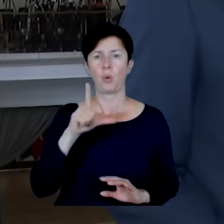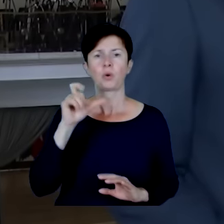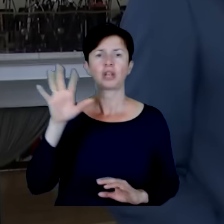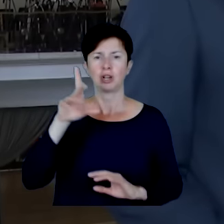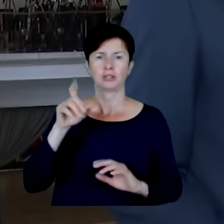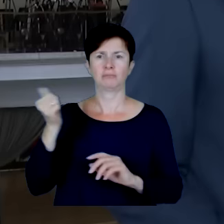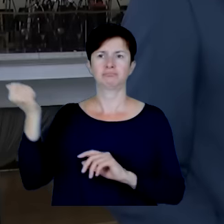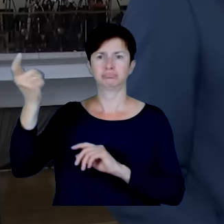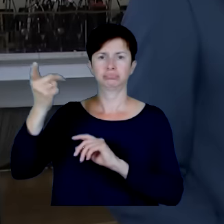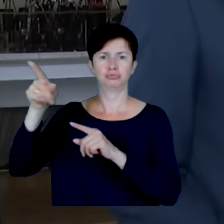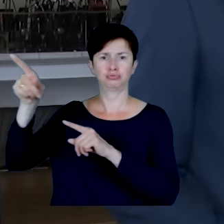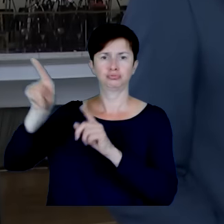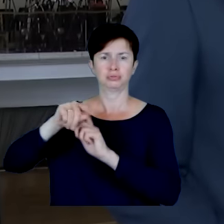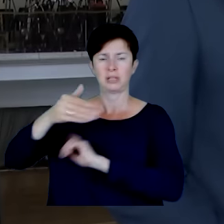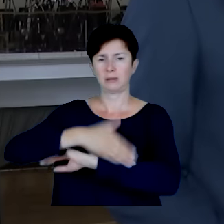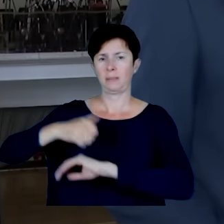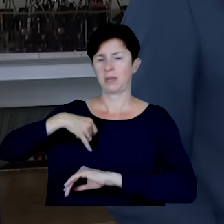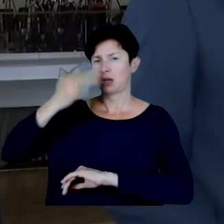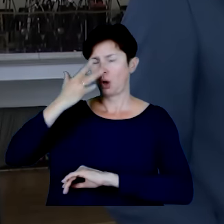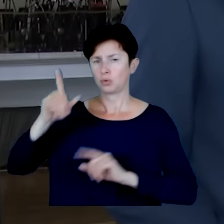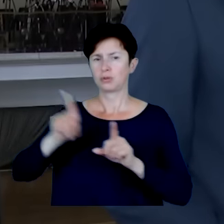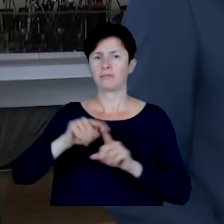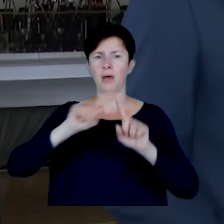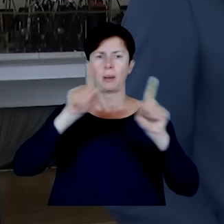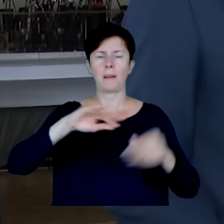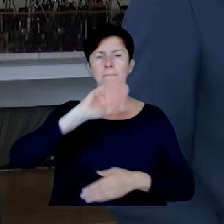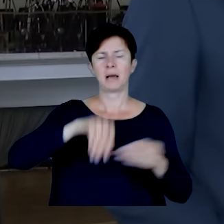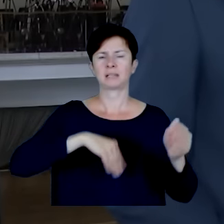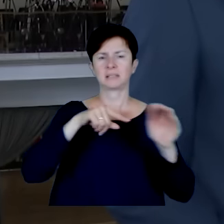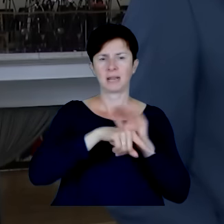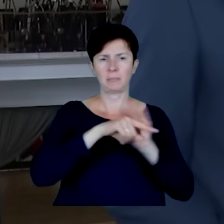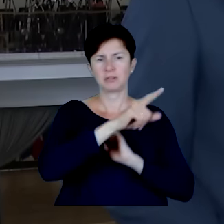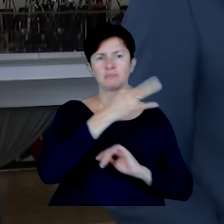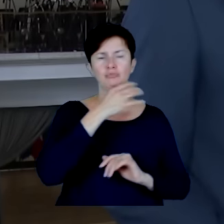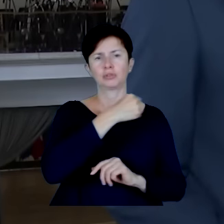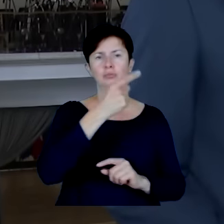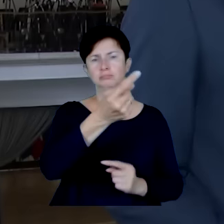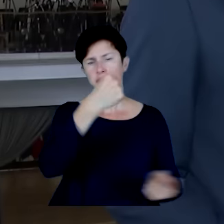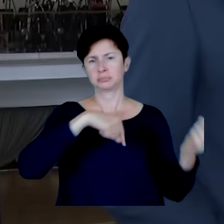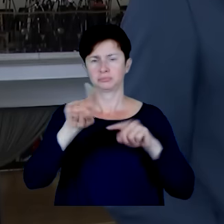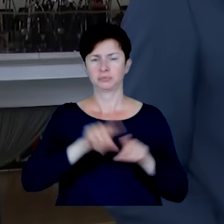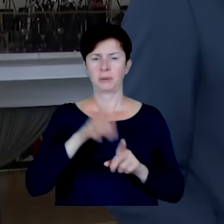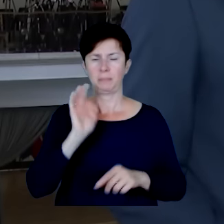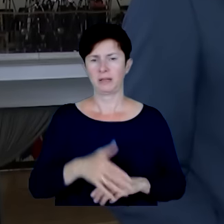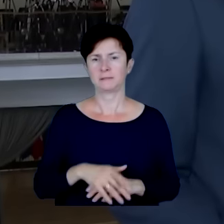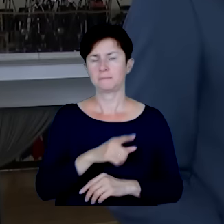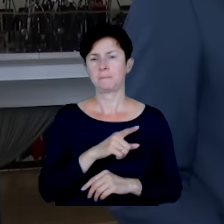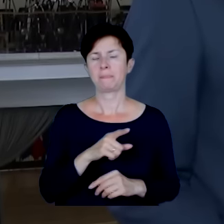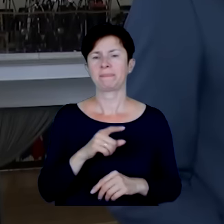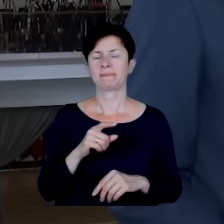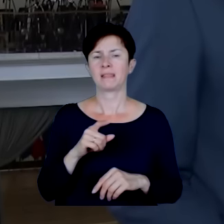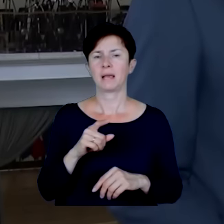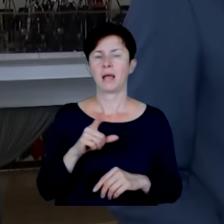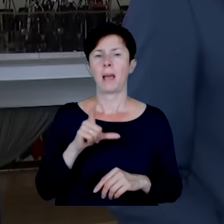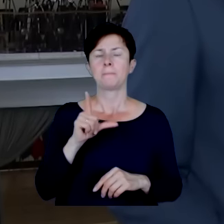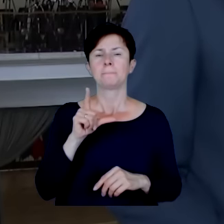tych, którzy mają być rozlokowani w ramach paktu migracyjnego. Francuscy politycy mówią wprost, że sukcesem paktu migracyjnego będzie